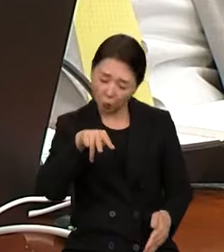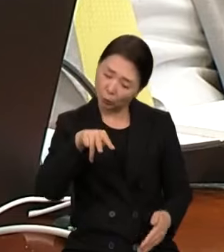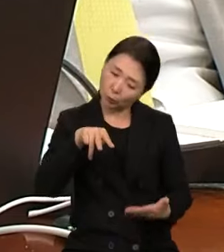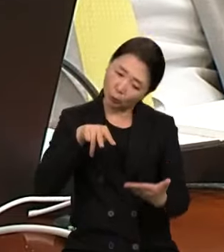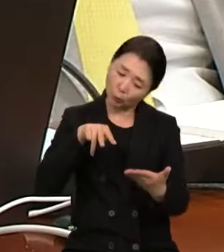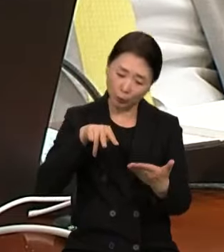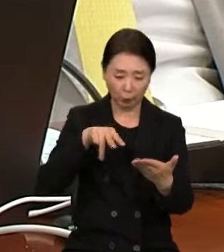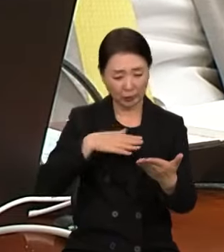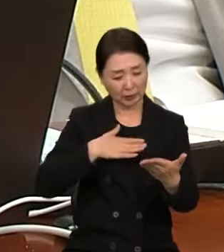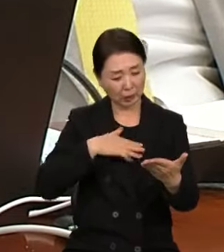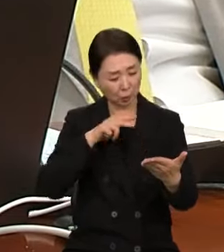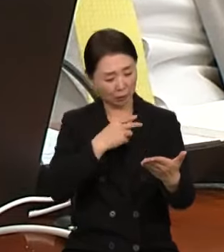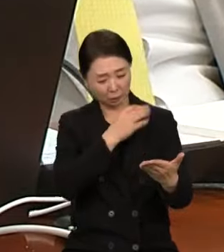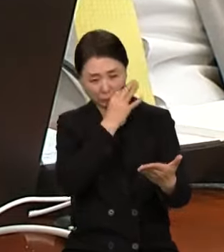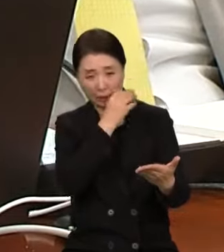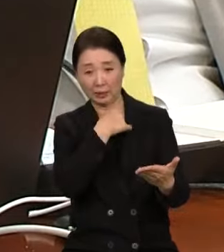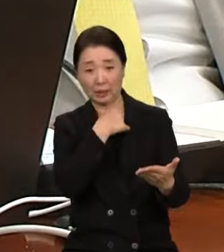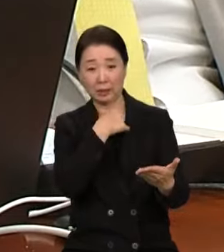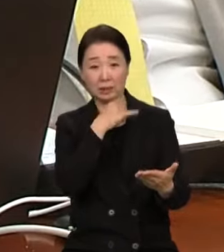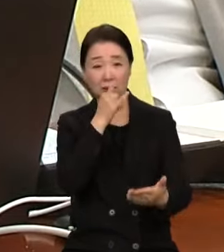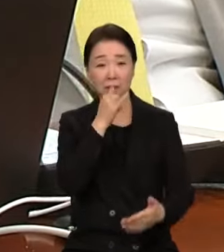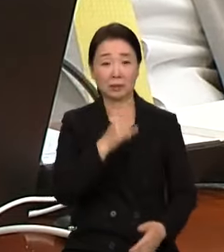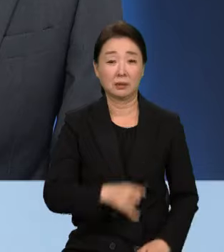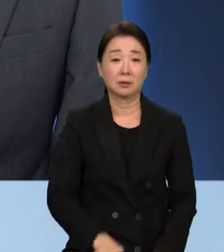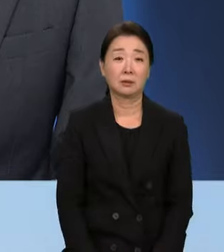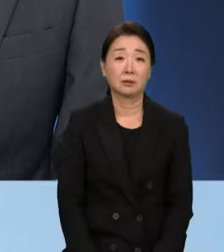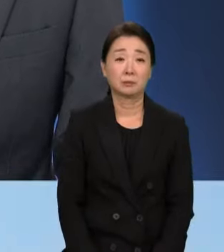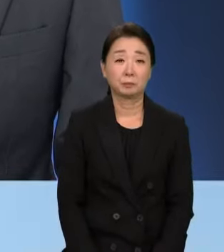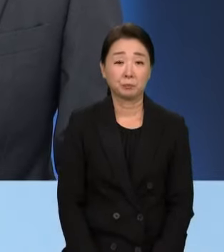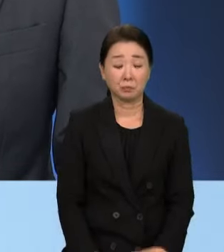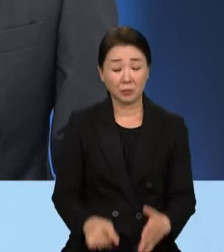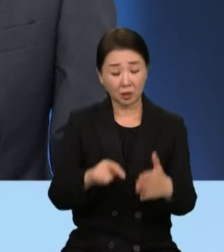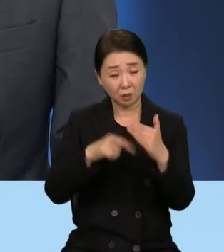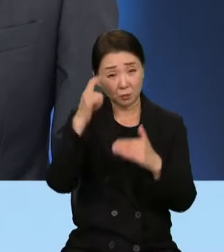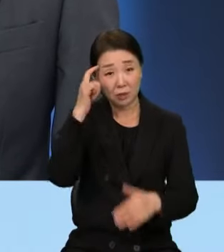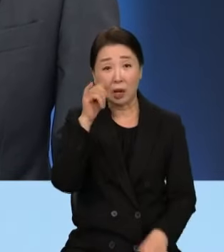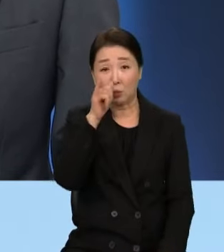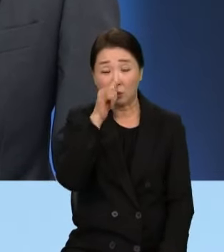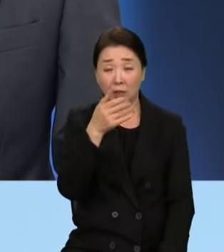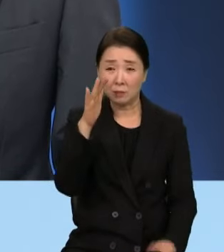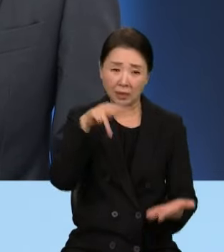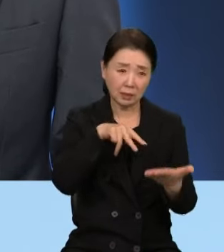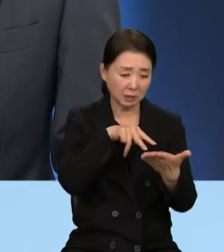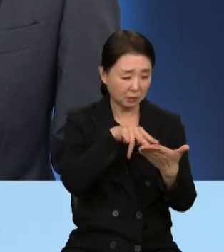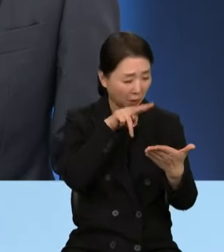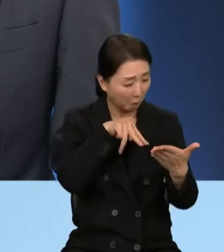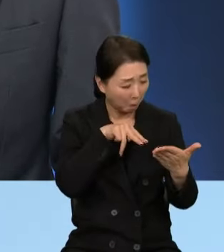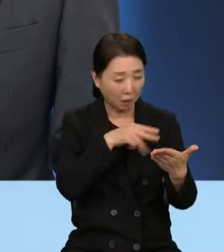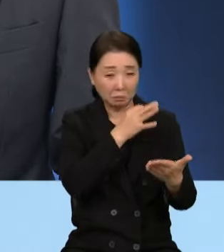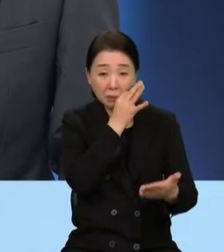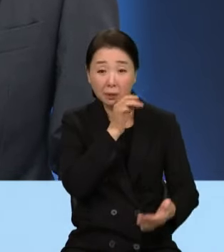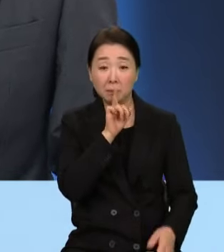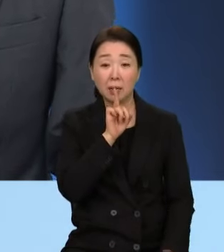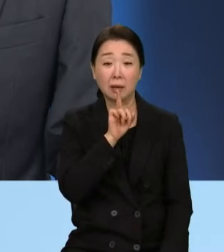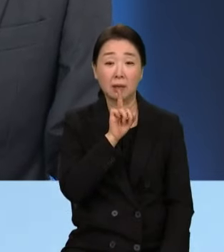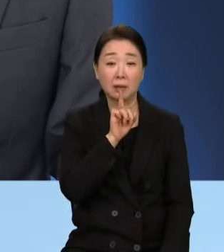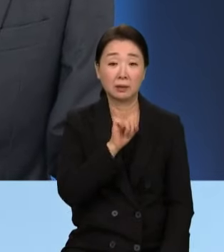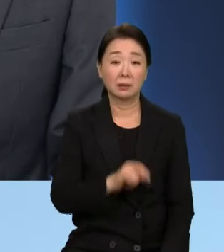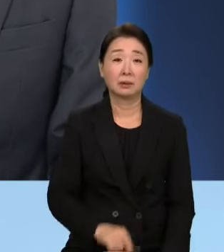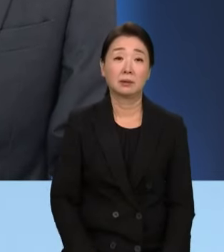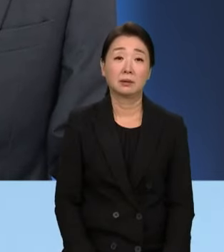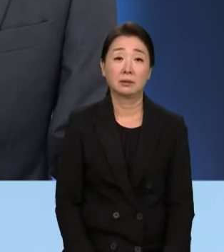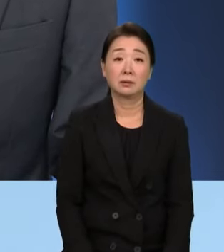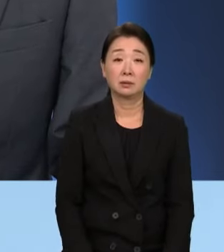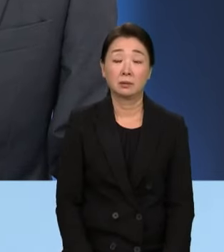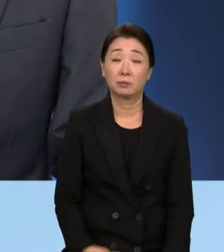좀 저도 좀 민망할 정도에 깊은 사고가 들어 있지만 생 보기엔 좀 민망하다 이렇게 주장을 한 거군요 그렇습니다